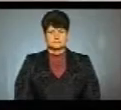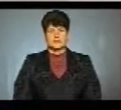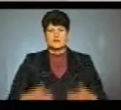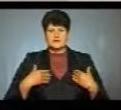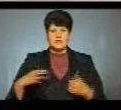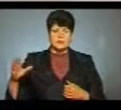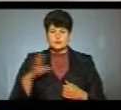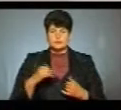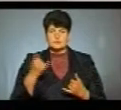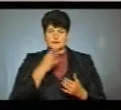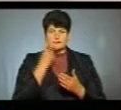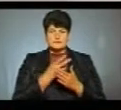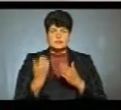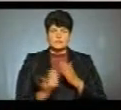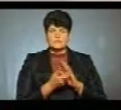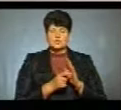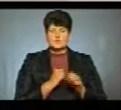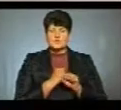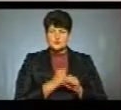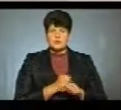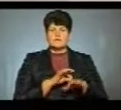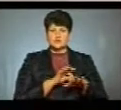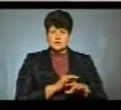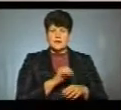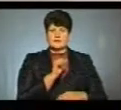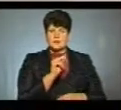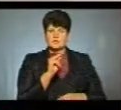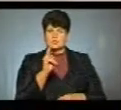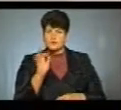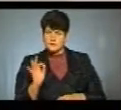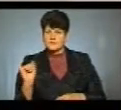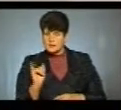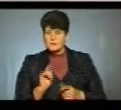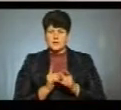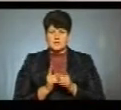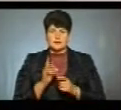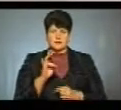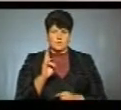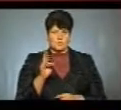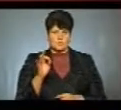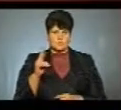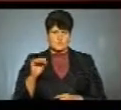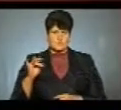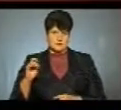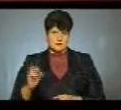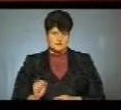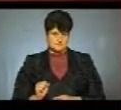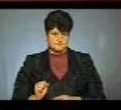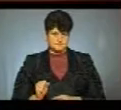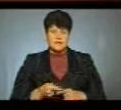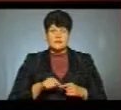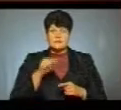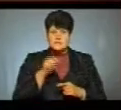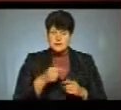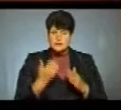Вітаю всіх, хто зараз з нами. Ви дивитесь новини. У студії для вас працюють ведуча Анастасія Чечко і сурдоперекладач Надія Коцовська. І у цьому